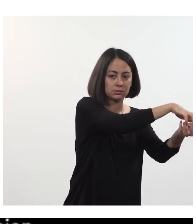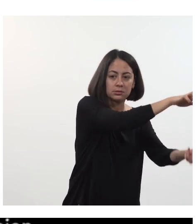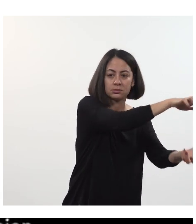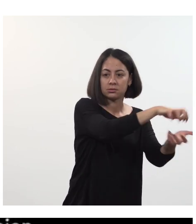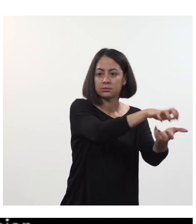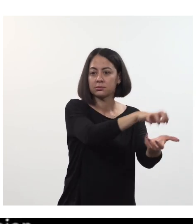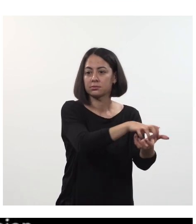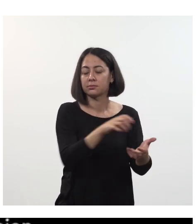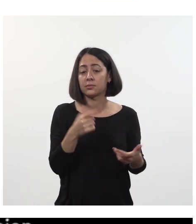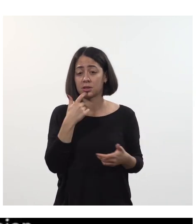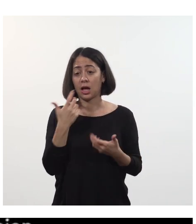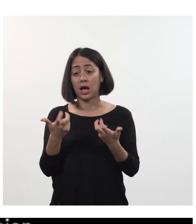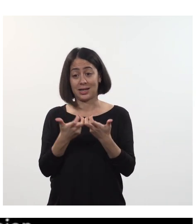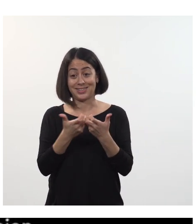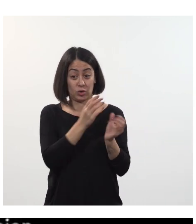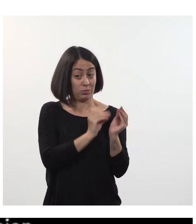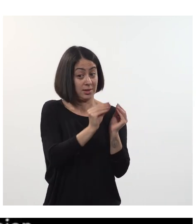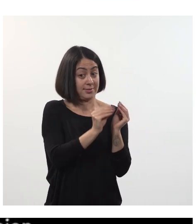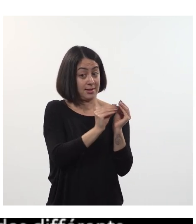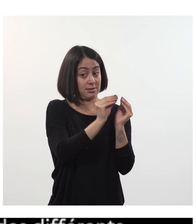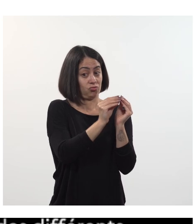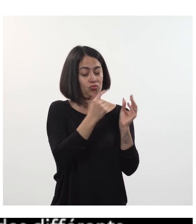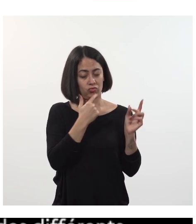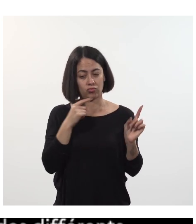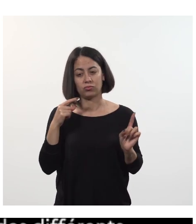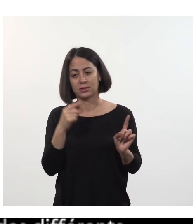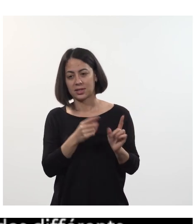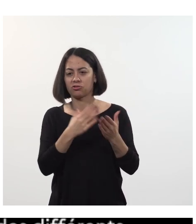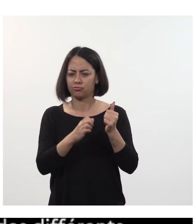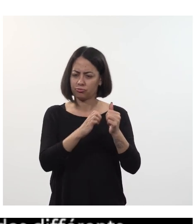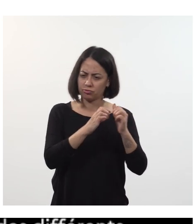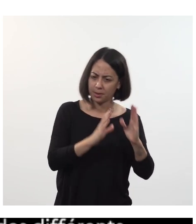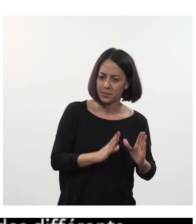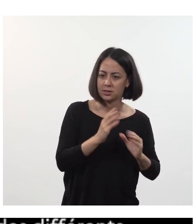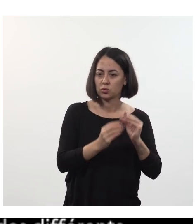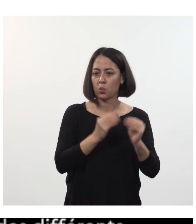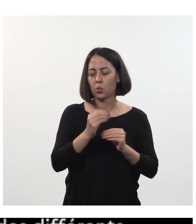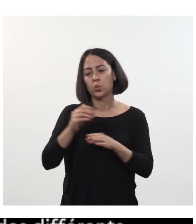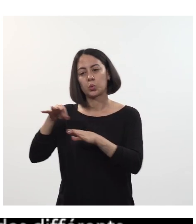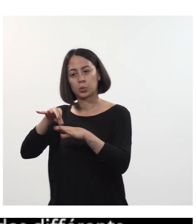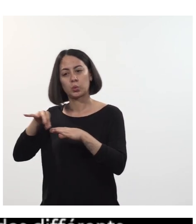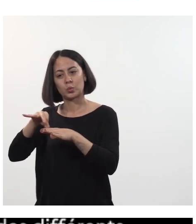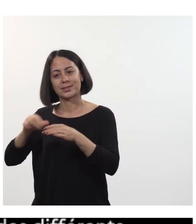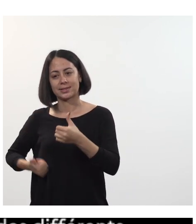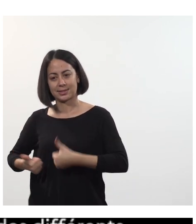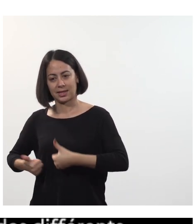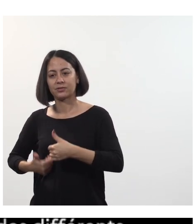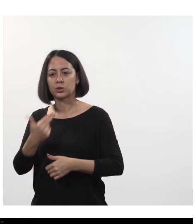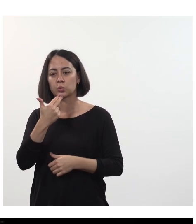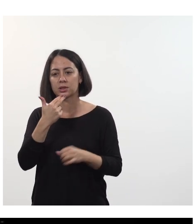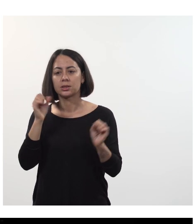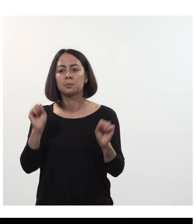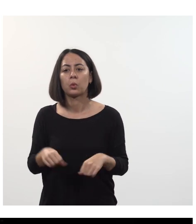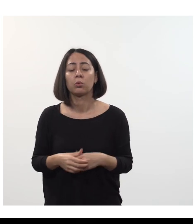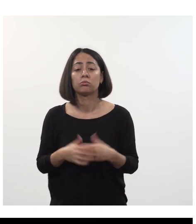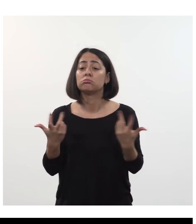d'enrichissement, notamment qui peuvent être utilisés plus facilement, je dirais, à la maison ou par les cuisines avec notamment des aliments